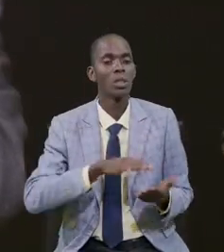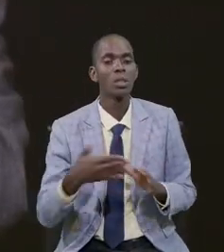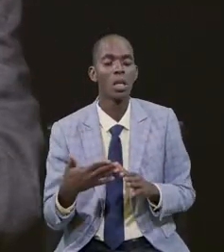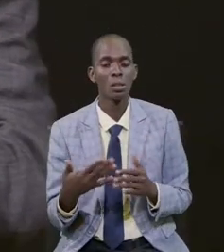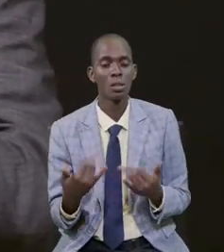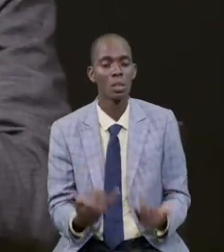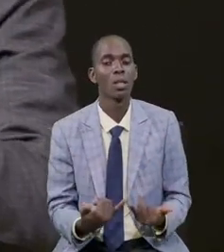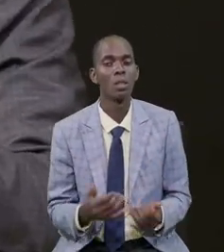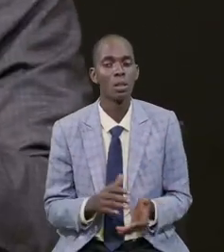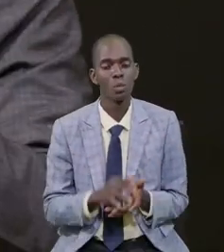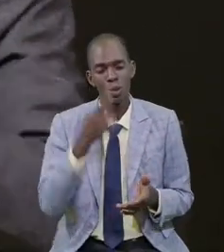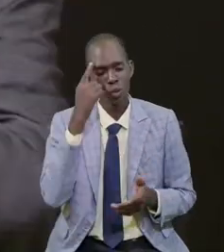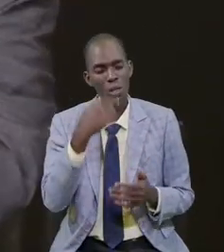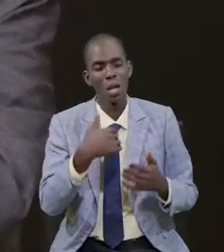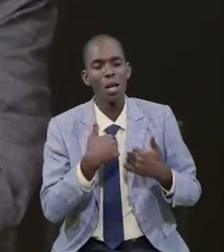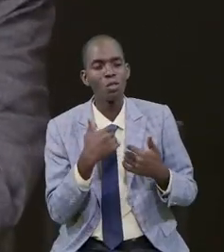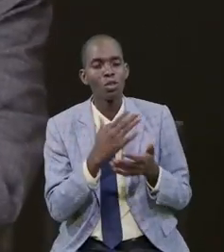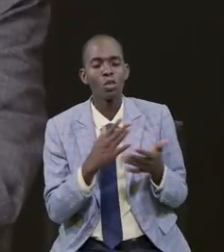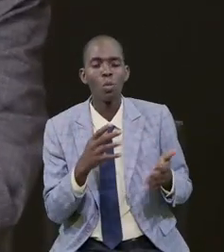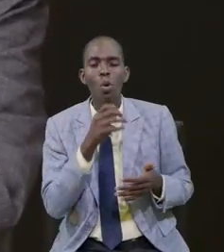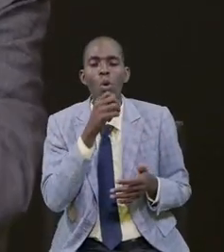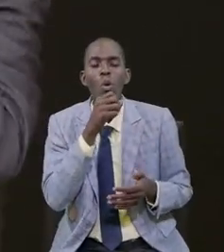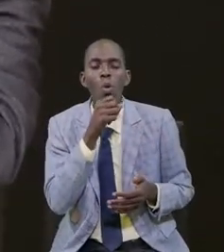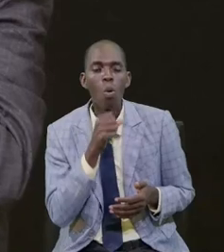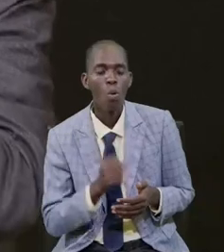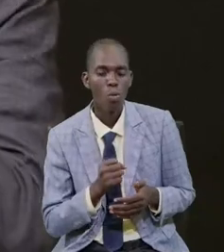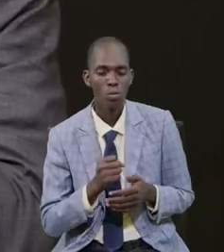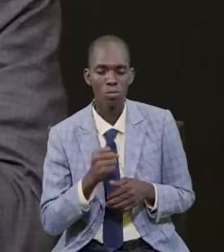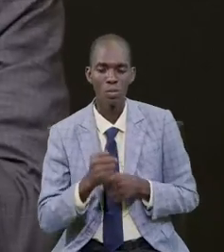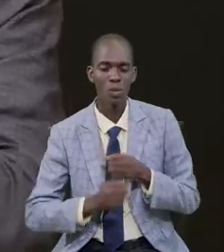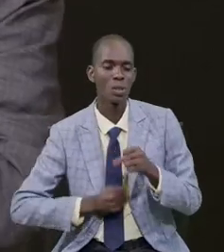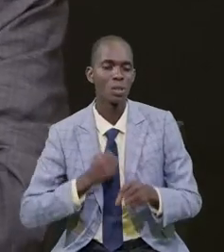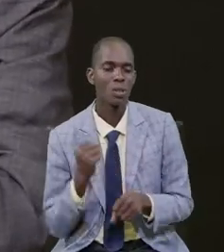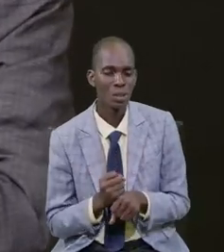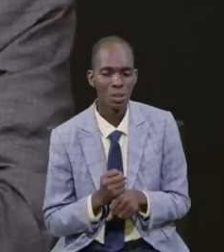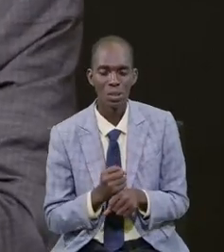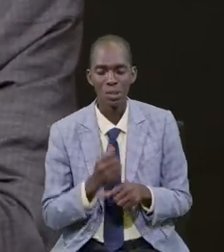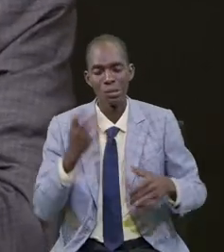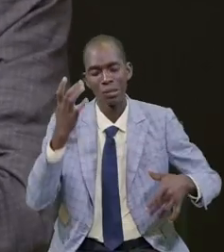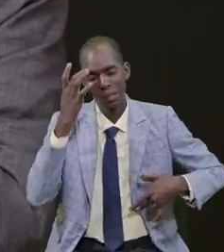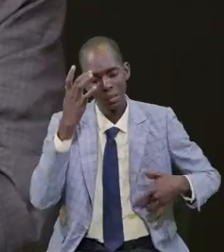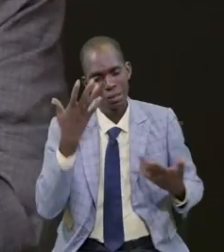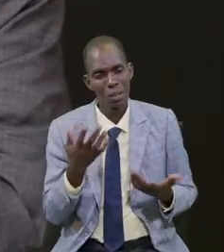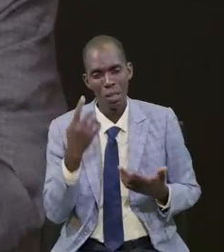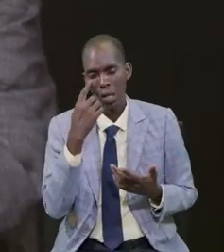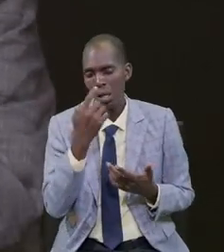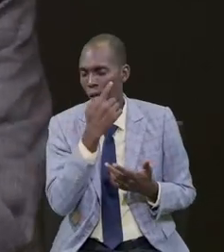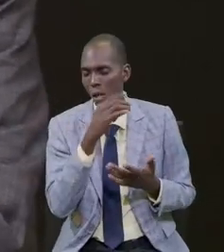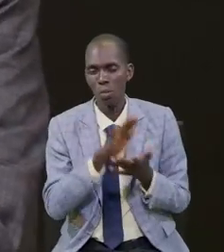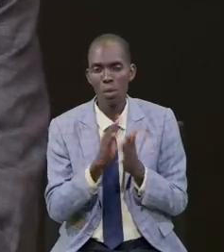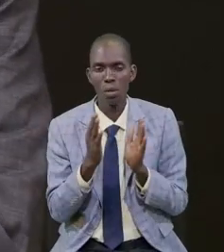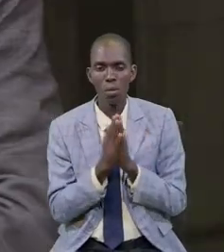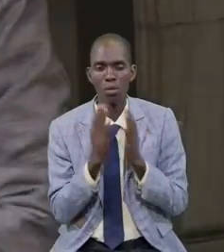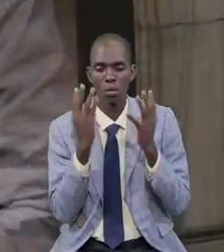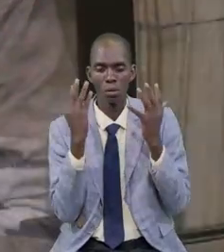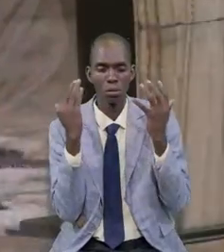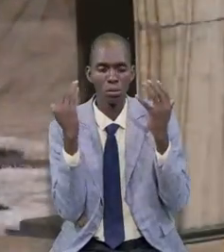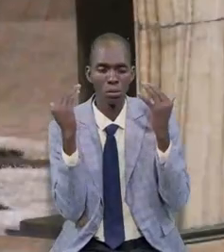a, parce qu'il a expérimenté quelques symptômes de vieillesse et il ne voyait